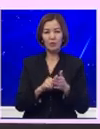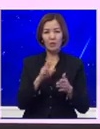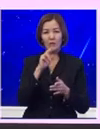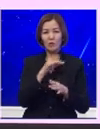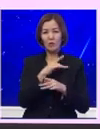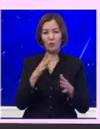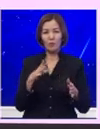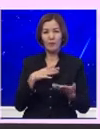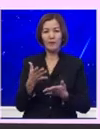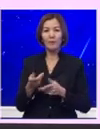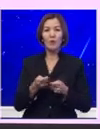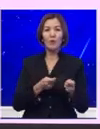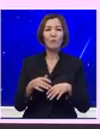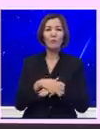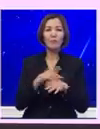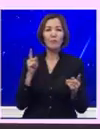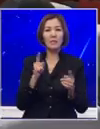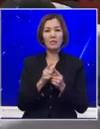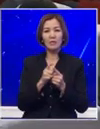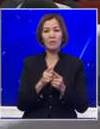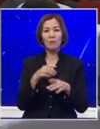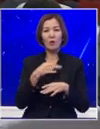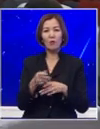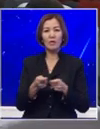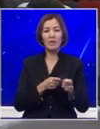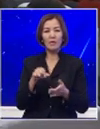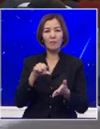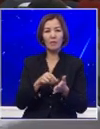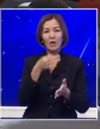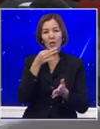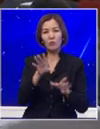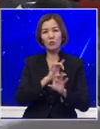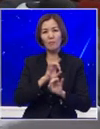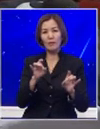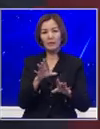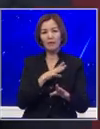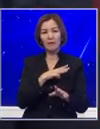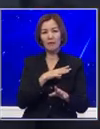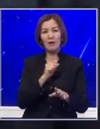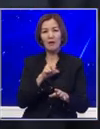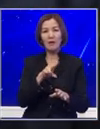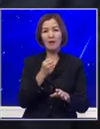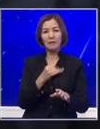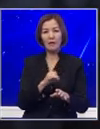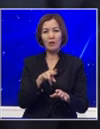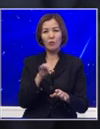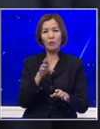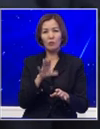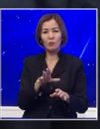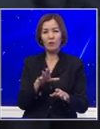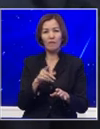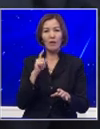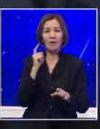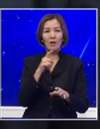Өңір басшысының тұрғындармен кездесуі ең алдымен аудан әкімінің есебінен басталды. Алтай Досымбаев аймақтың әлеуметтік